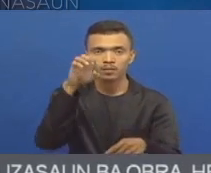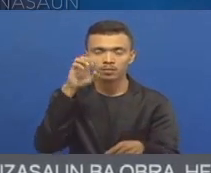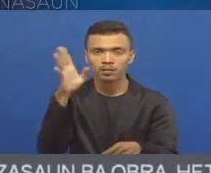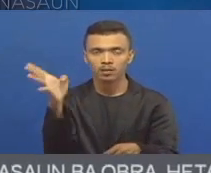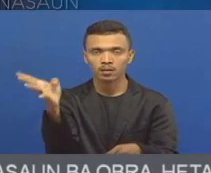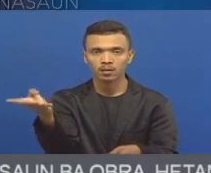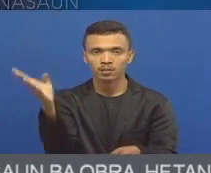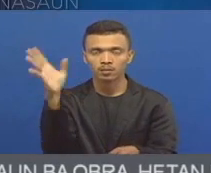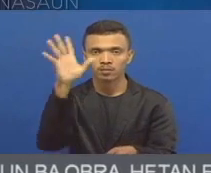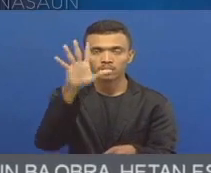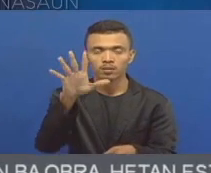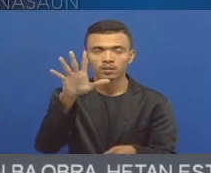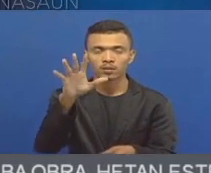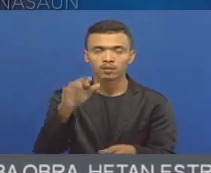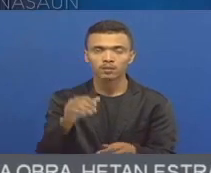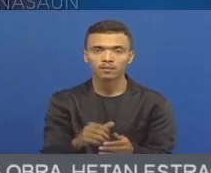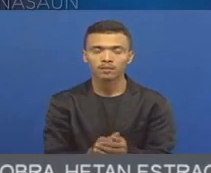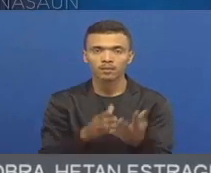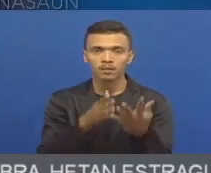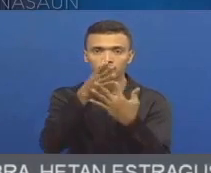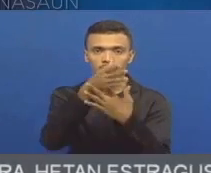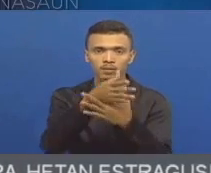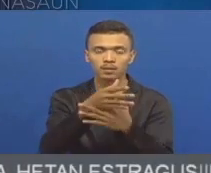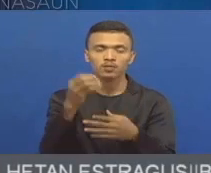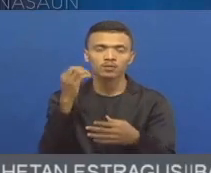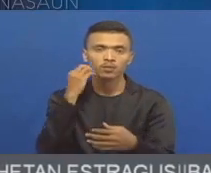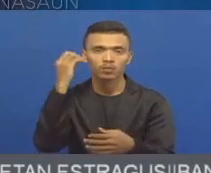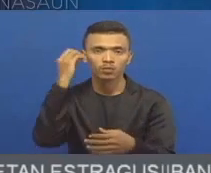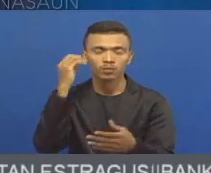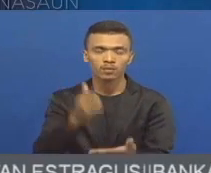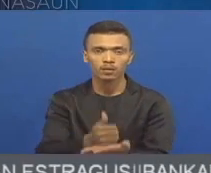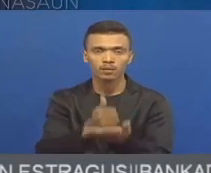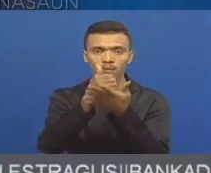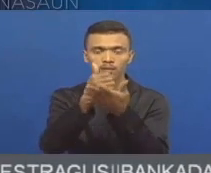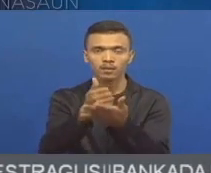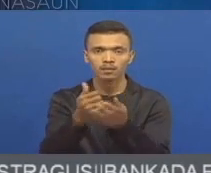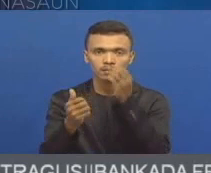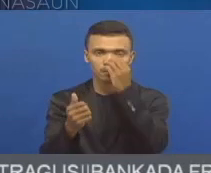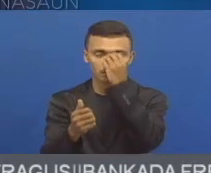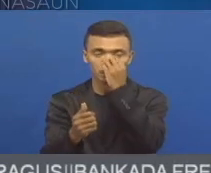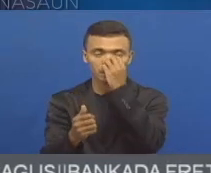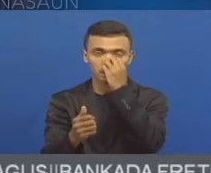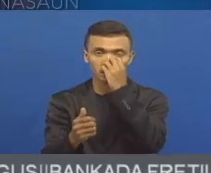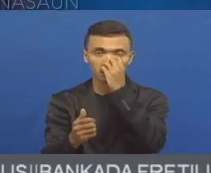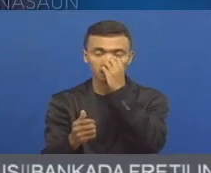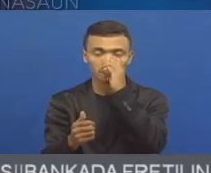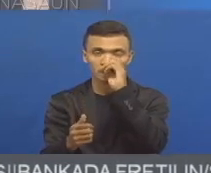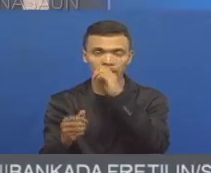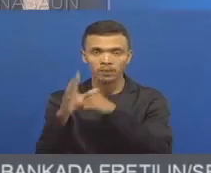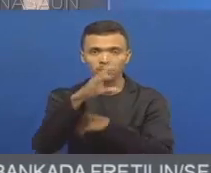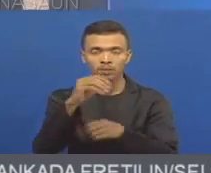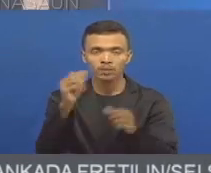hatno resin lima ma asesu ba mamaho no hamuto koni nia dependencia babain uan sira